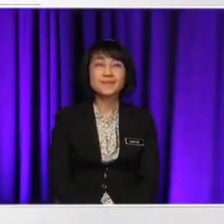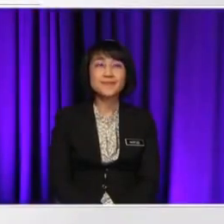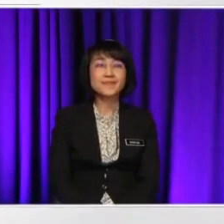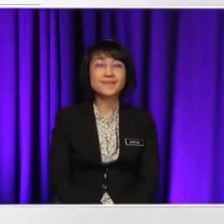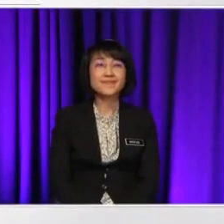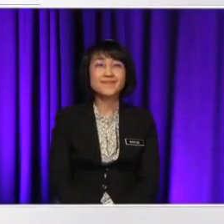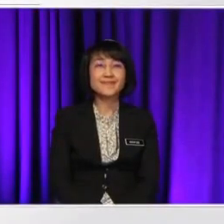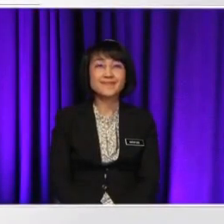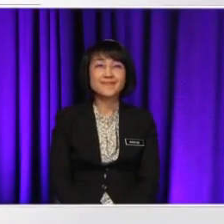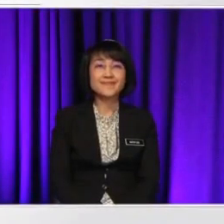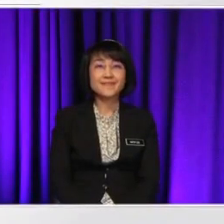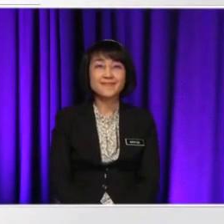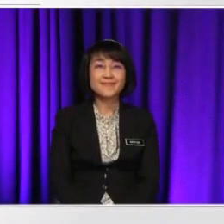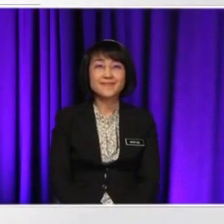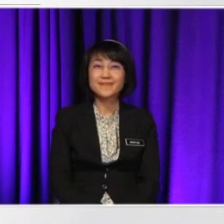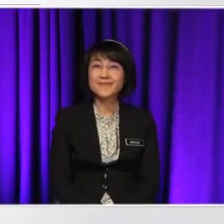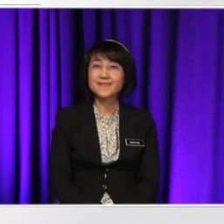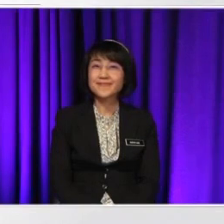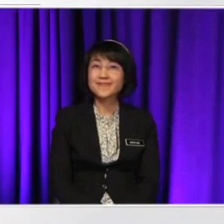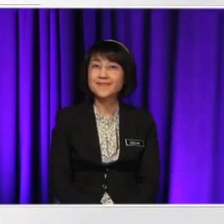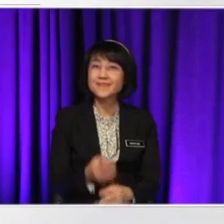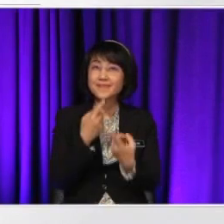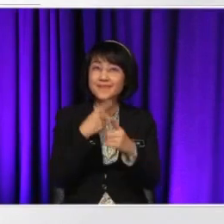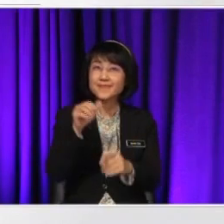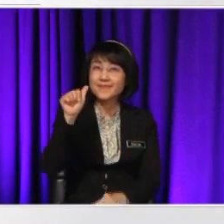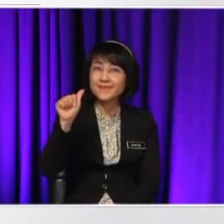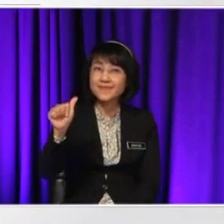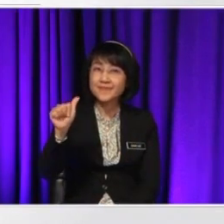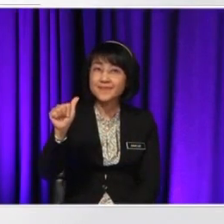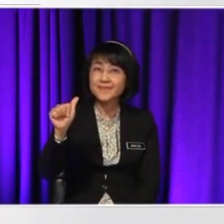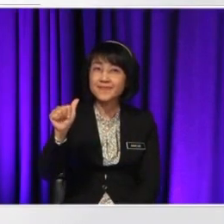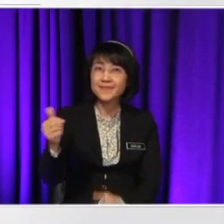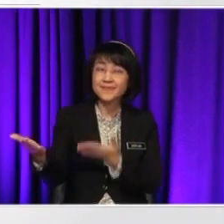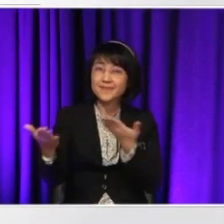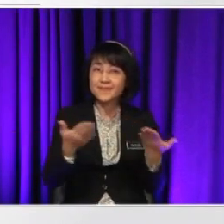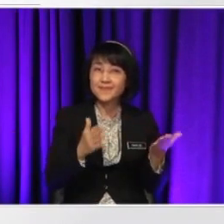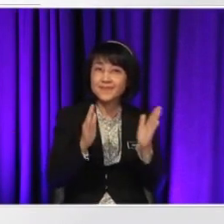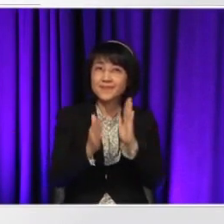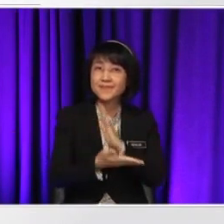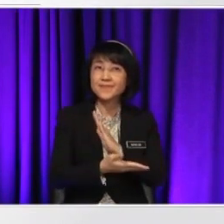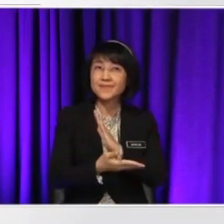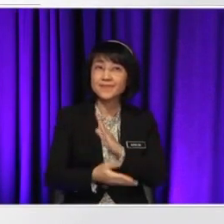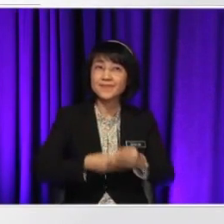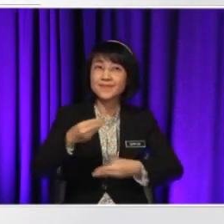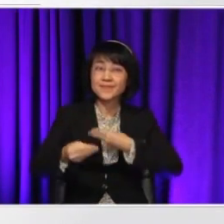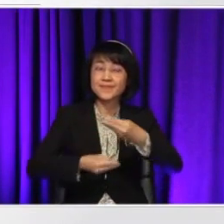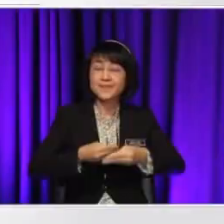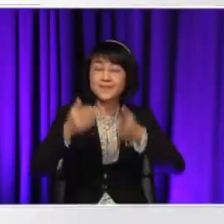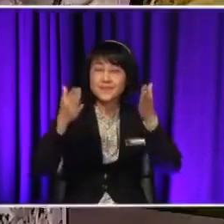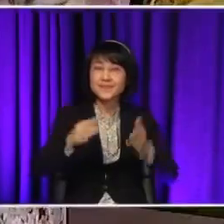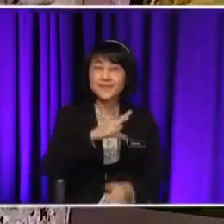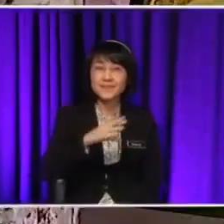Dina. Hebatlah Dina ni, berani betul dia. Silakan Dina. Jawapan dia A, dibawa oleh pedagang dan pengembara. Kita tengok.